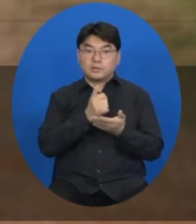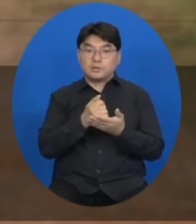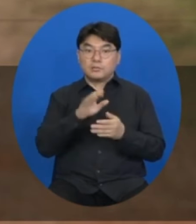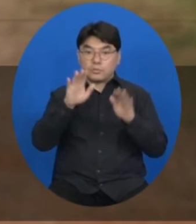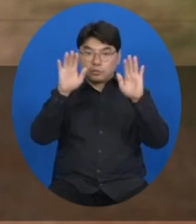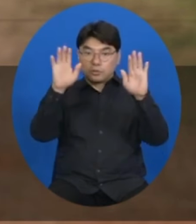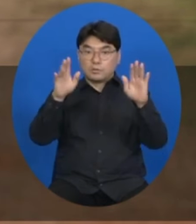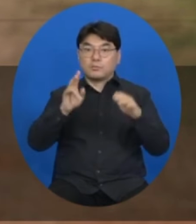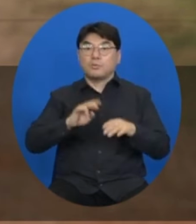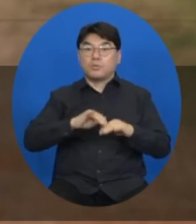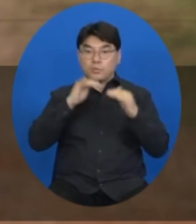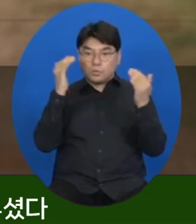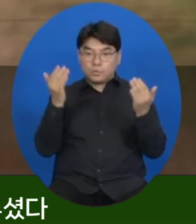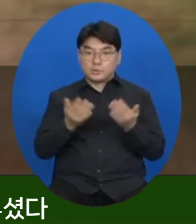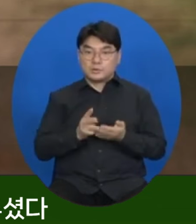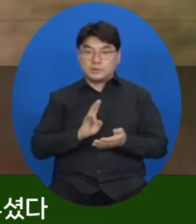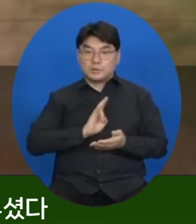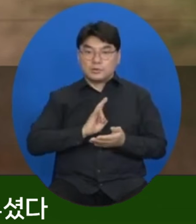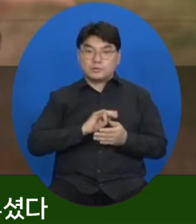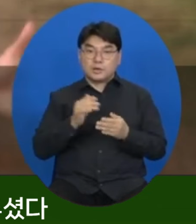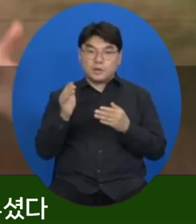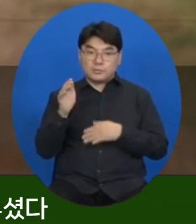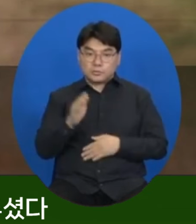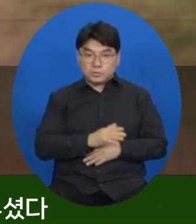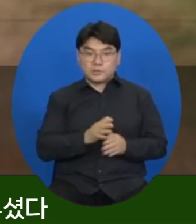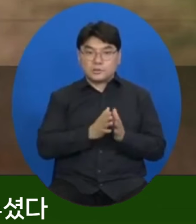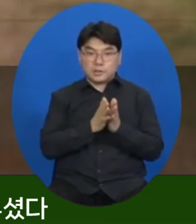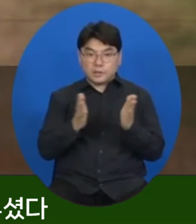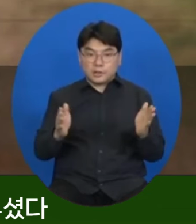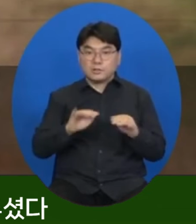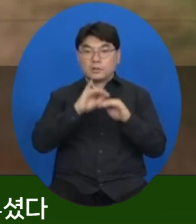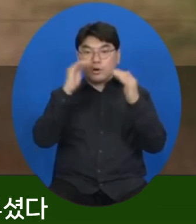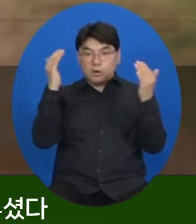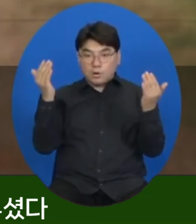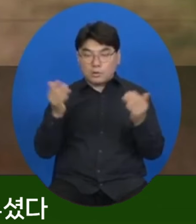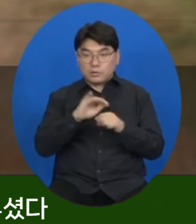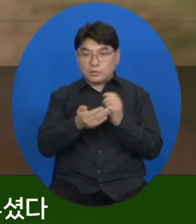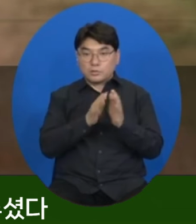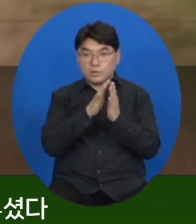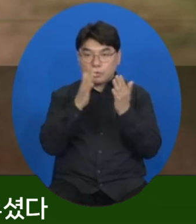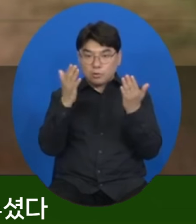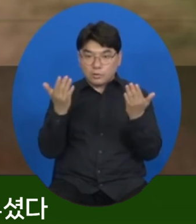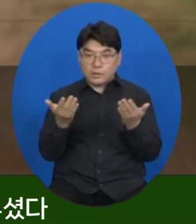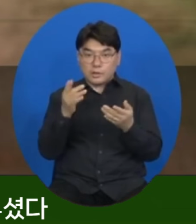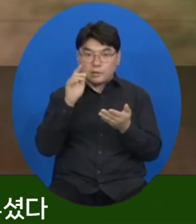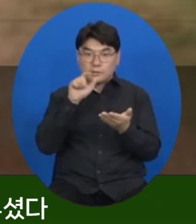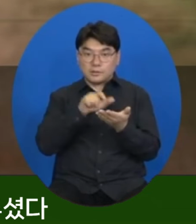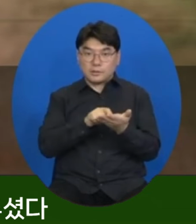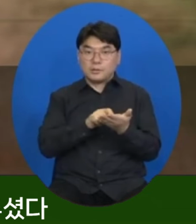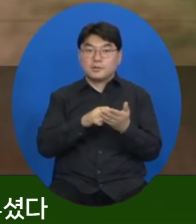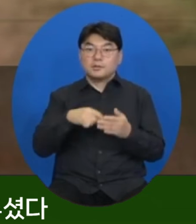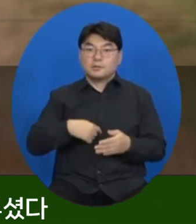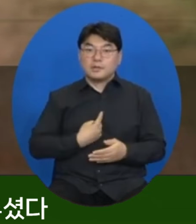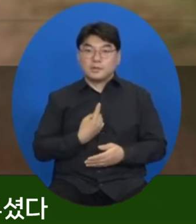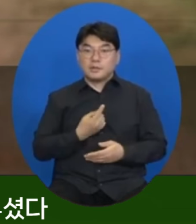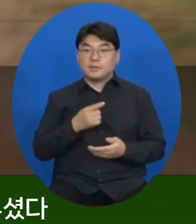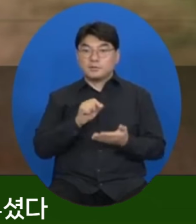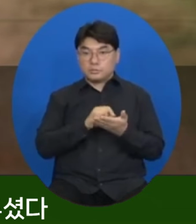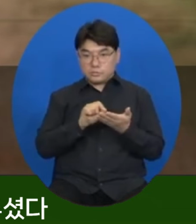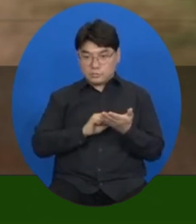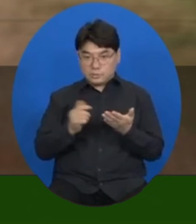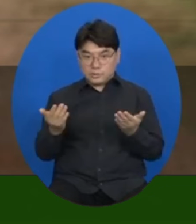모든 예언자부터 시작해서 성경 전체에서 자기에 관하여 써놓은 일을 그들에게 설명하여